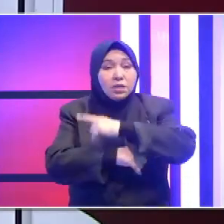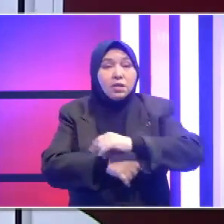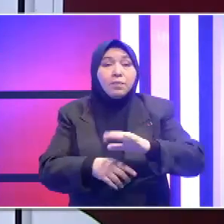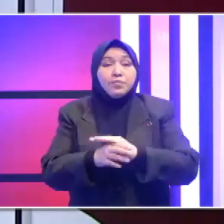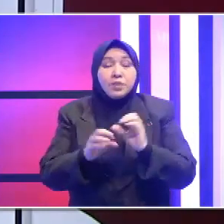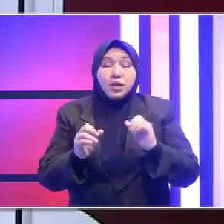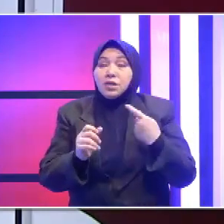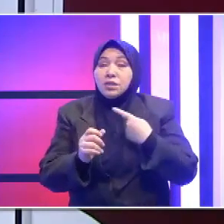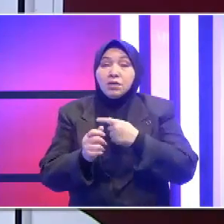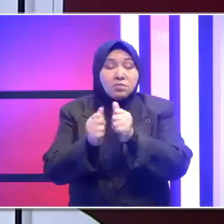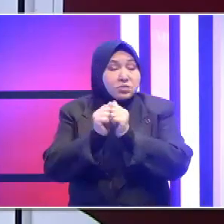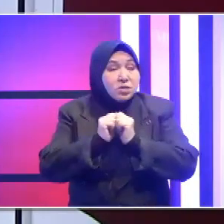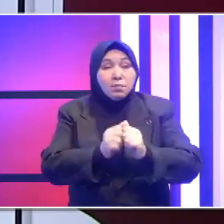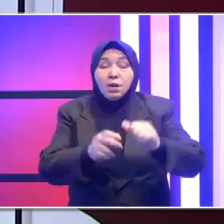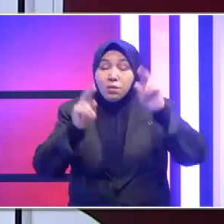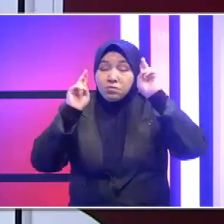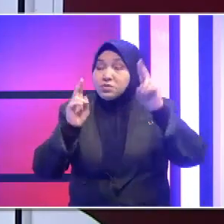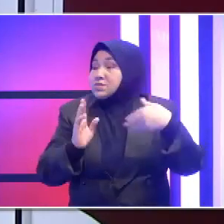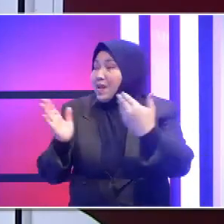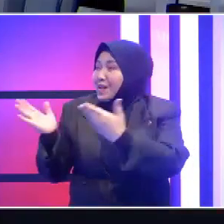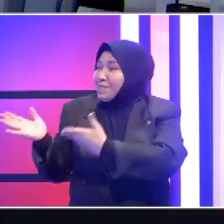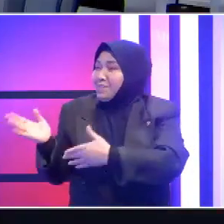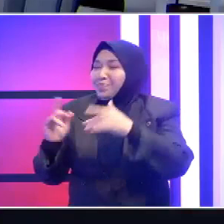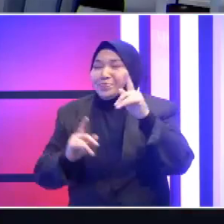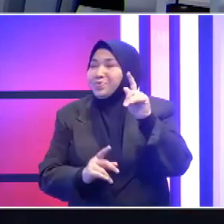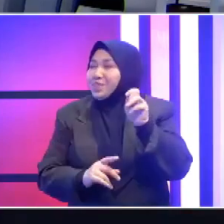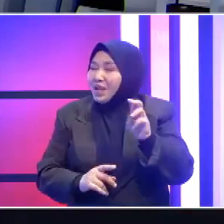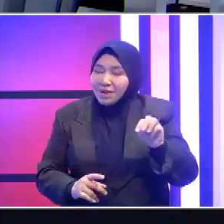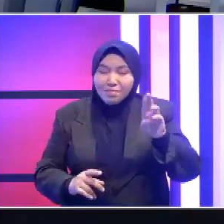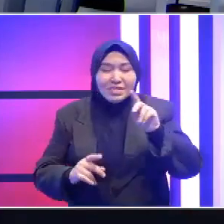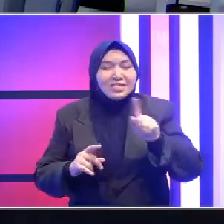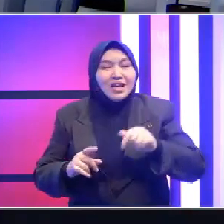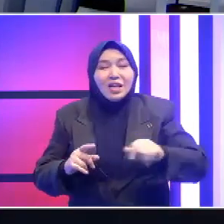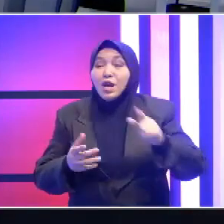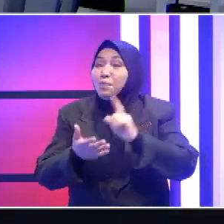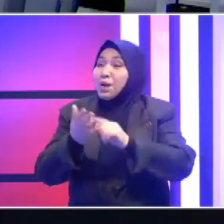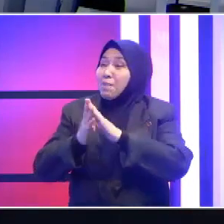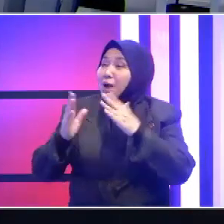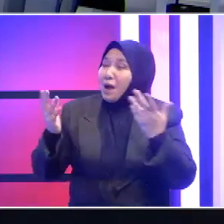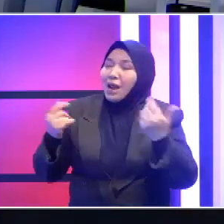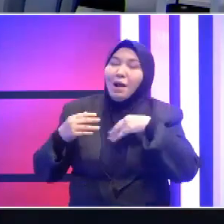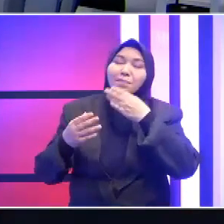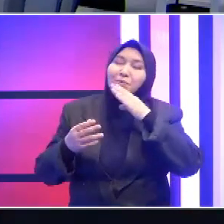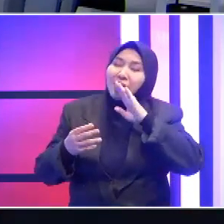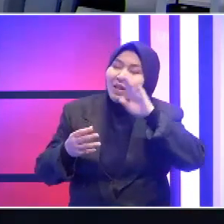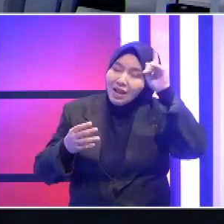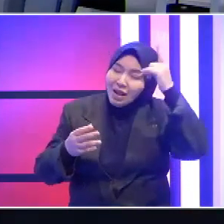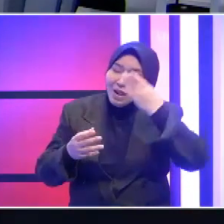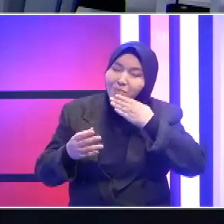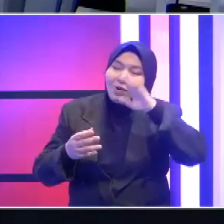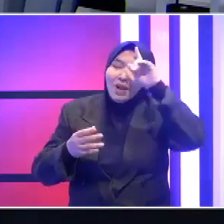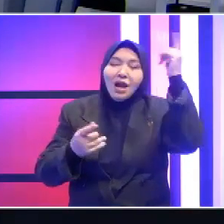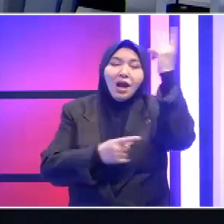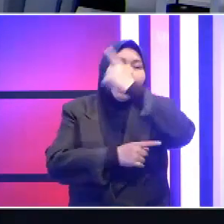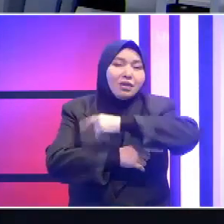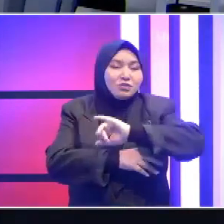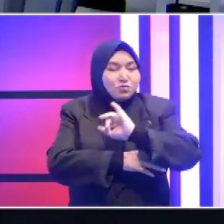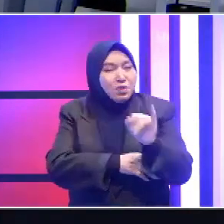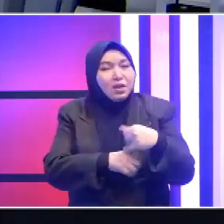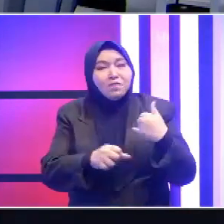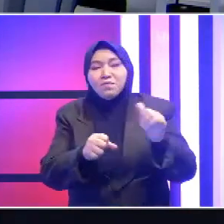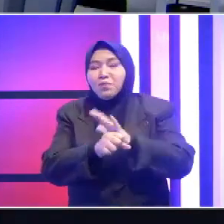kita bersama dengan al-fadhil Ustaz Tirmidzi ahli proses Alhamdulillah Alhamdulillah hari Jumat barokah ini